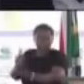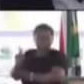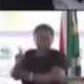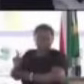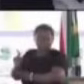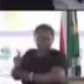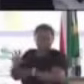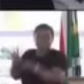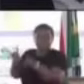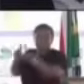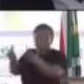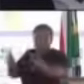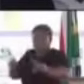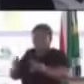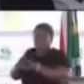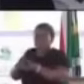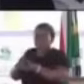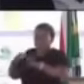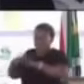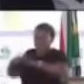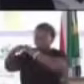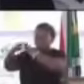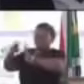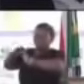Kuleli atamu. Bekonu selo la.